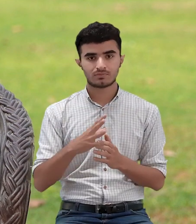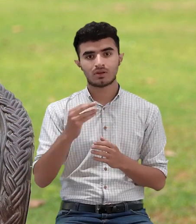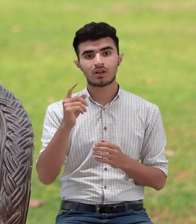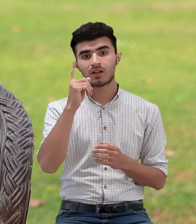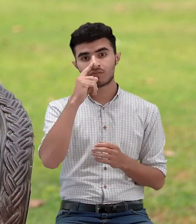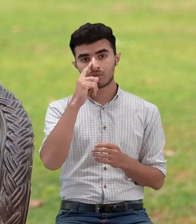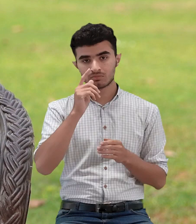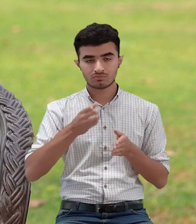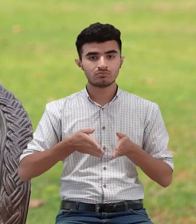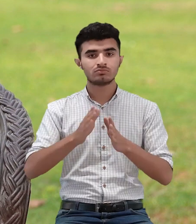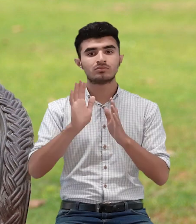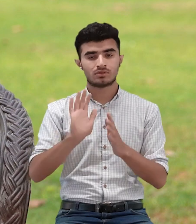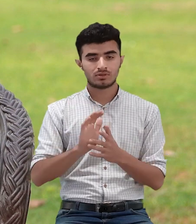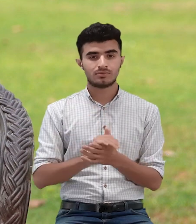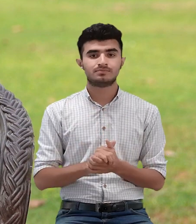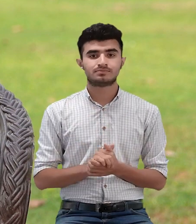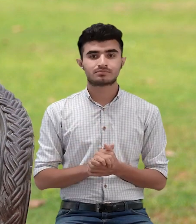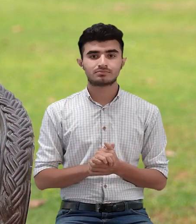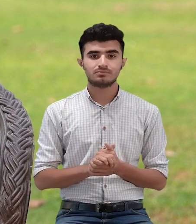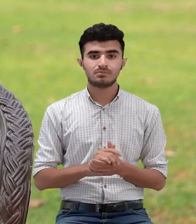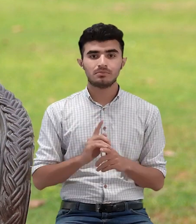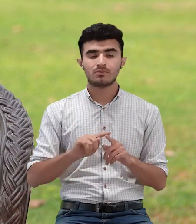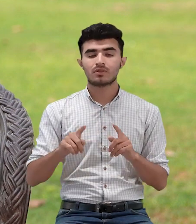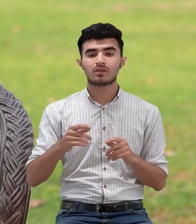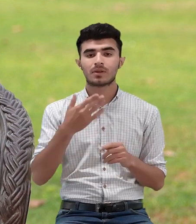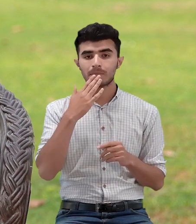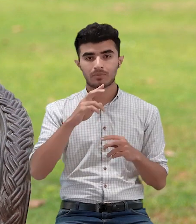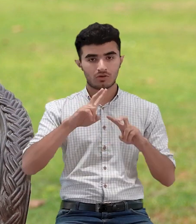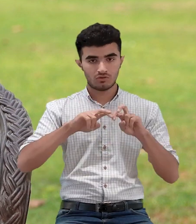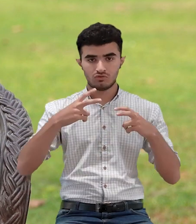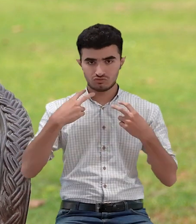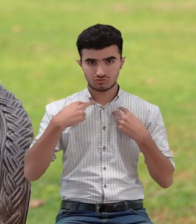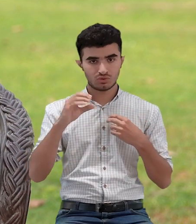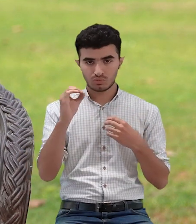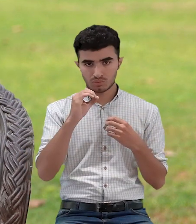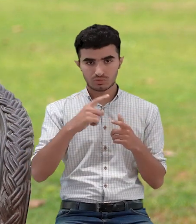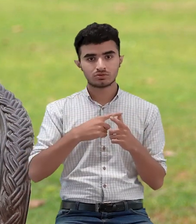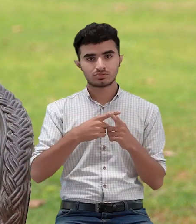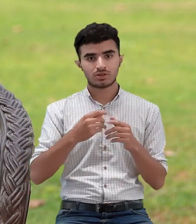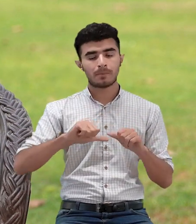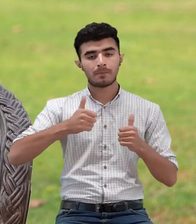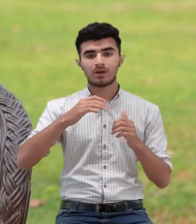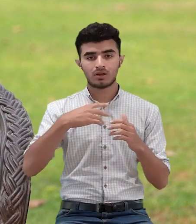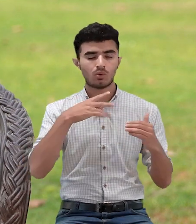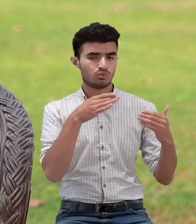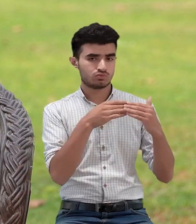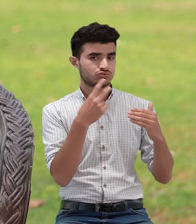ہے، خواہ وہ کوئی بھی میدان ہو، لیکن بدقسمتی ہے کہ ہم اپنے آپ کو ایکسپلور نہیں کرتے، دوسروں سے